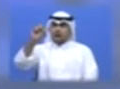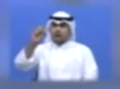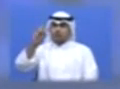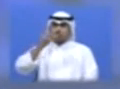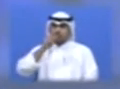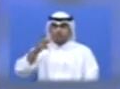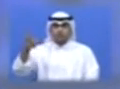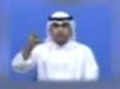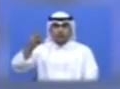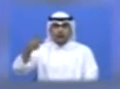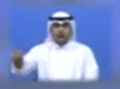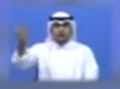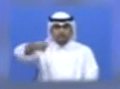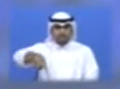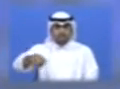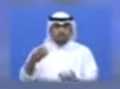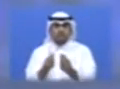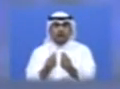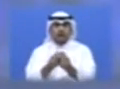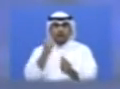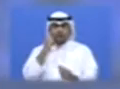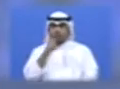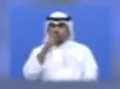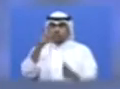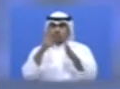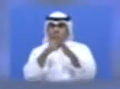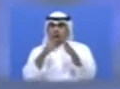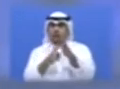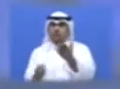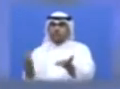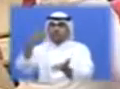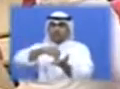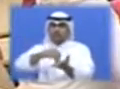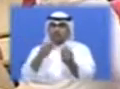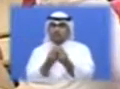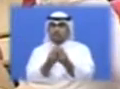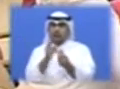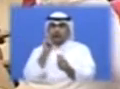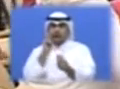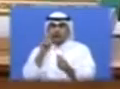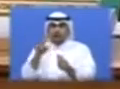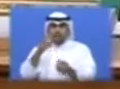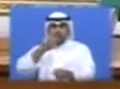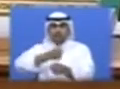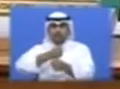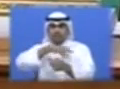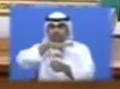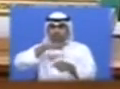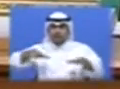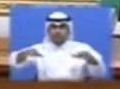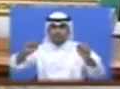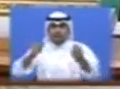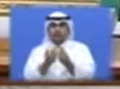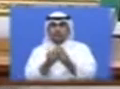نهائيا للبت في تقريرها حول الاقتراحات بقوانين المتعلقة بمكافأة نهاية الخدمة للموظفين